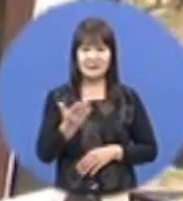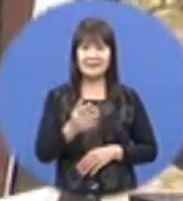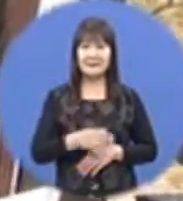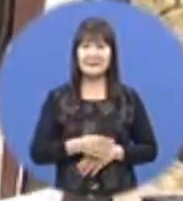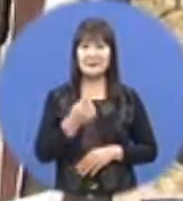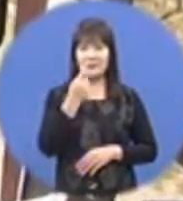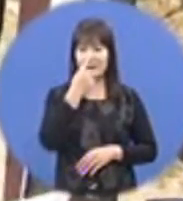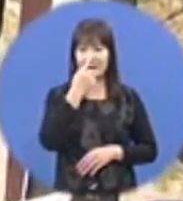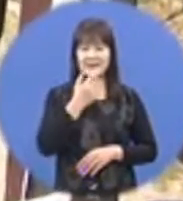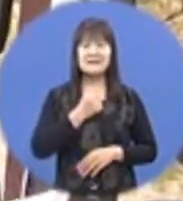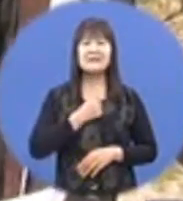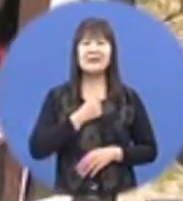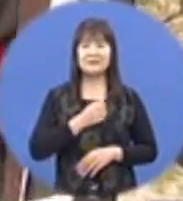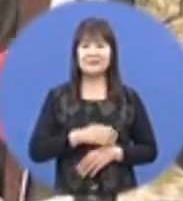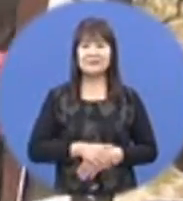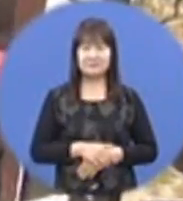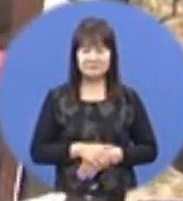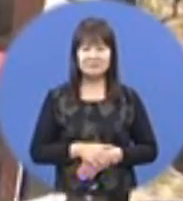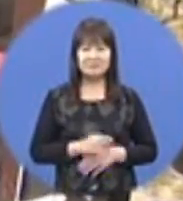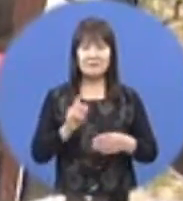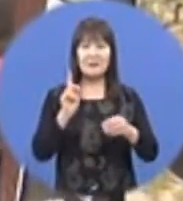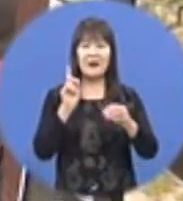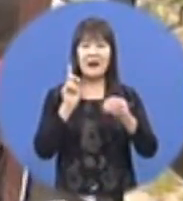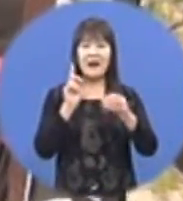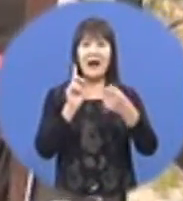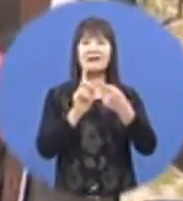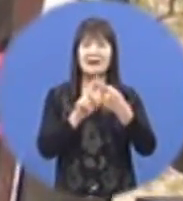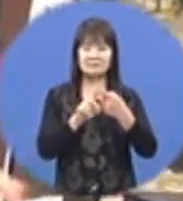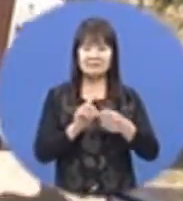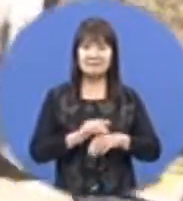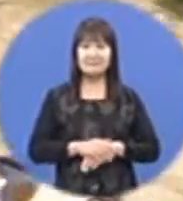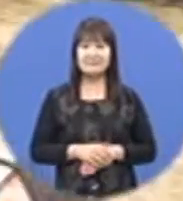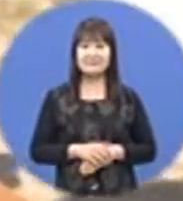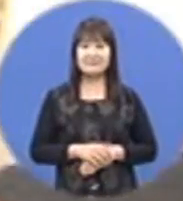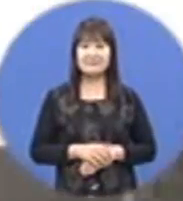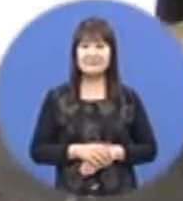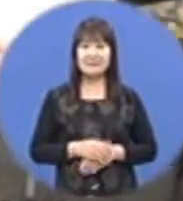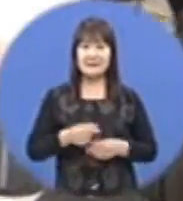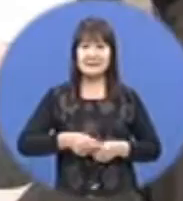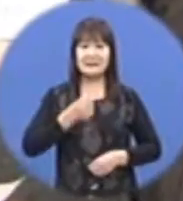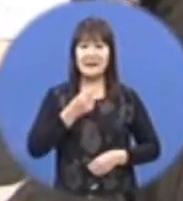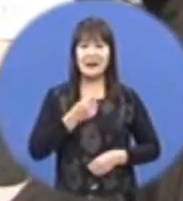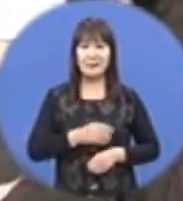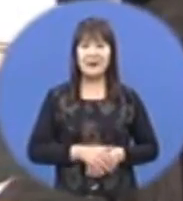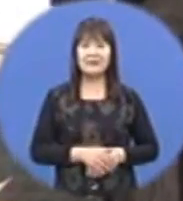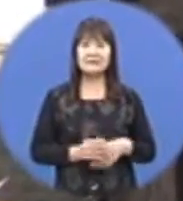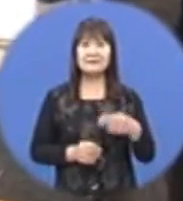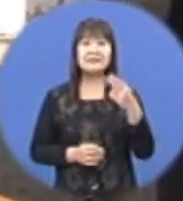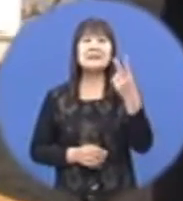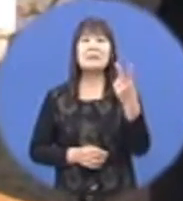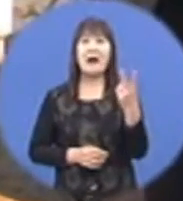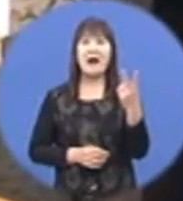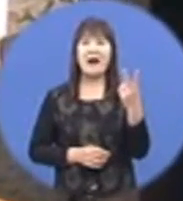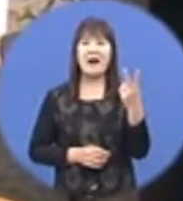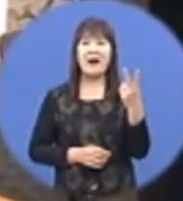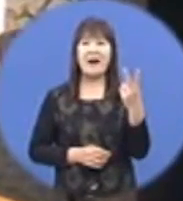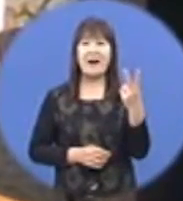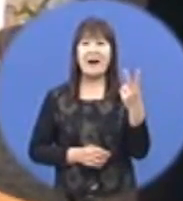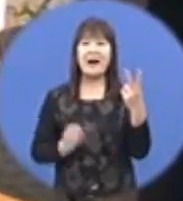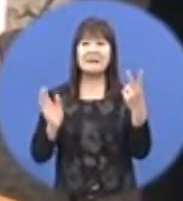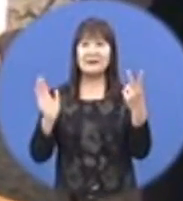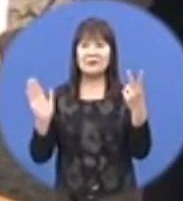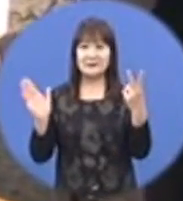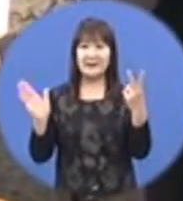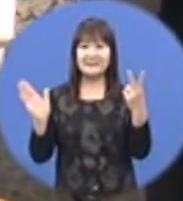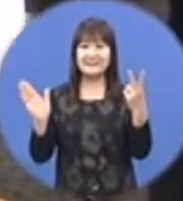ってるんですよ。当てに行きます。 あ、じゃあお願いします。 正解は、 はい、 2番の浅野の時